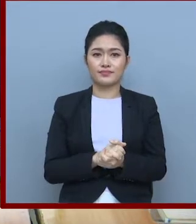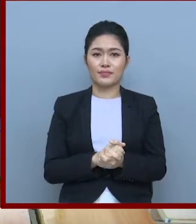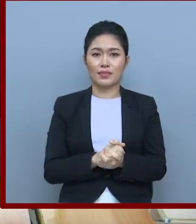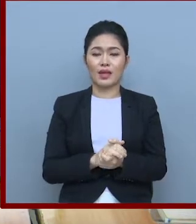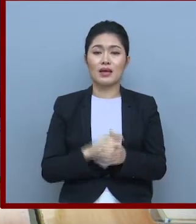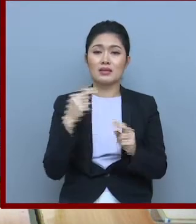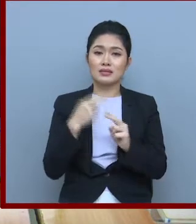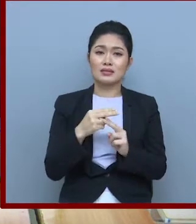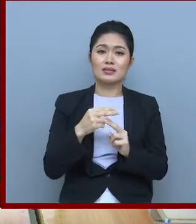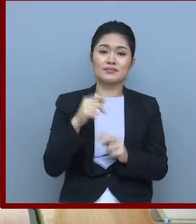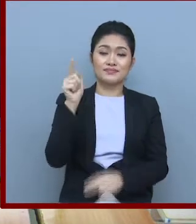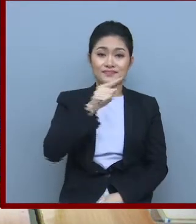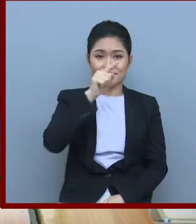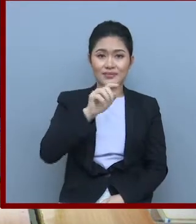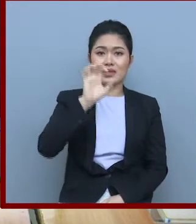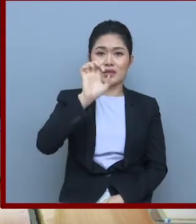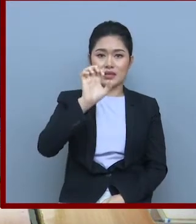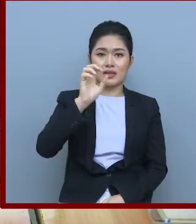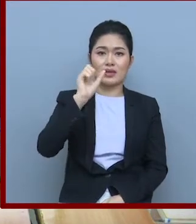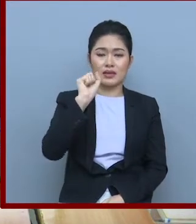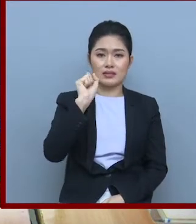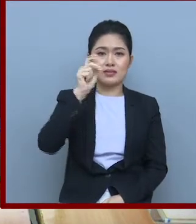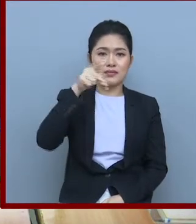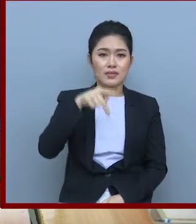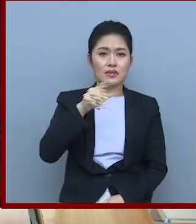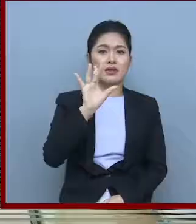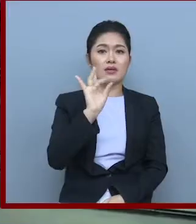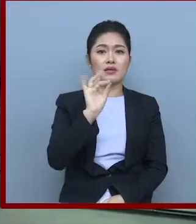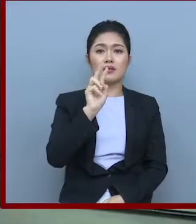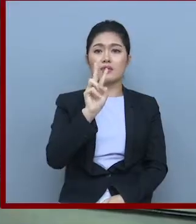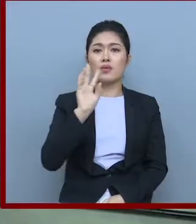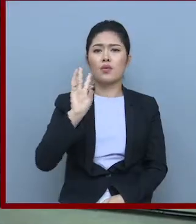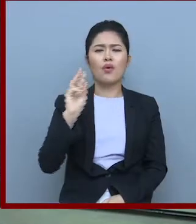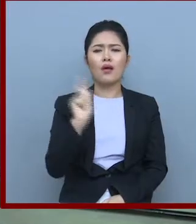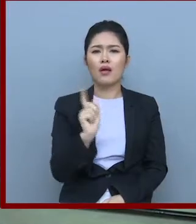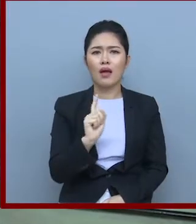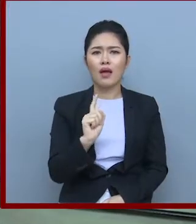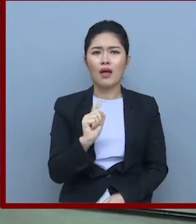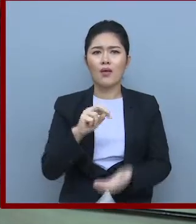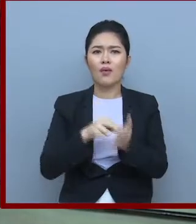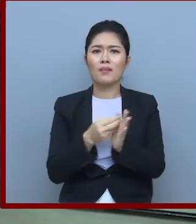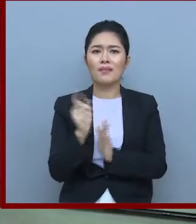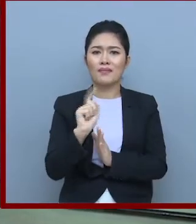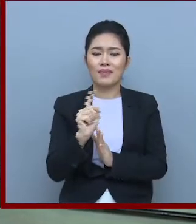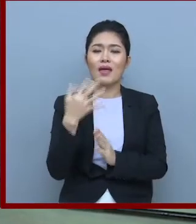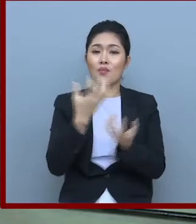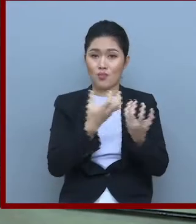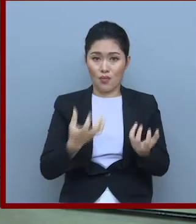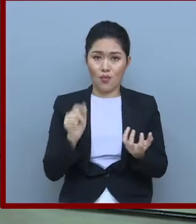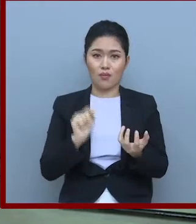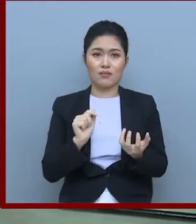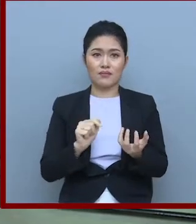ตัว ESP8266 คืออะไร ESP8266 เนี่ยก็คืออุปกรณ์